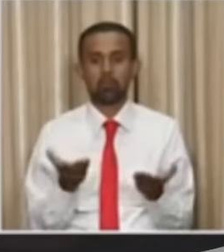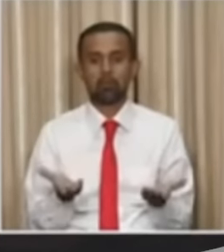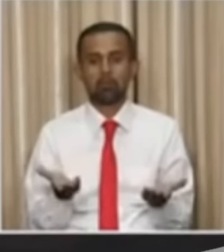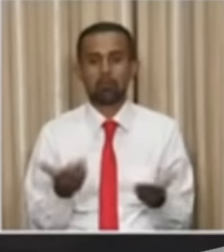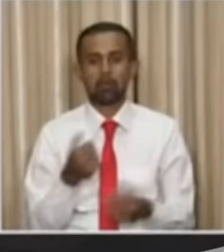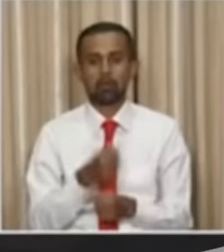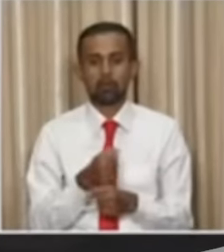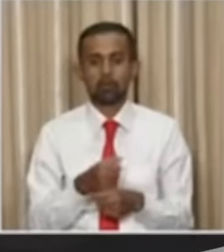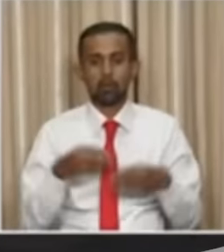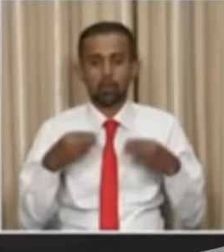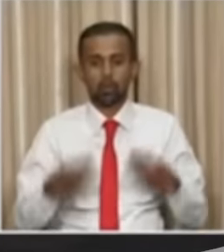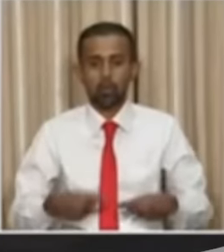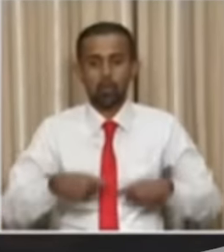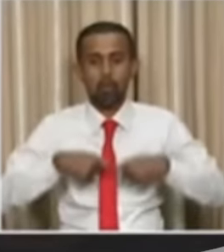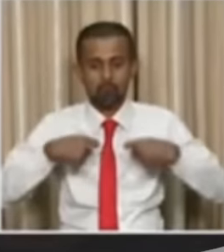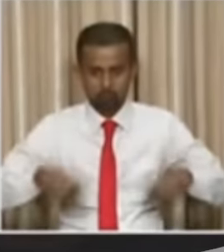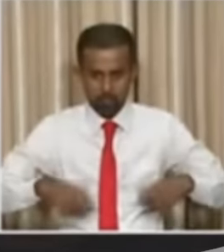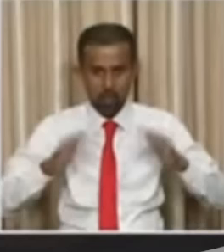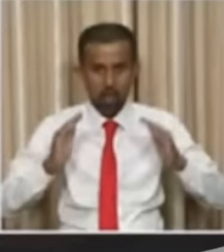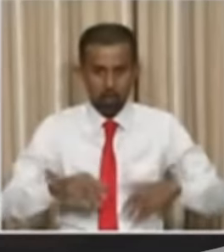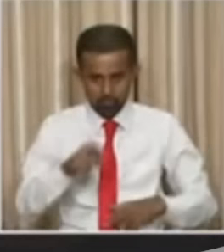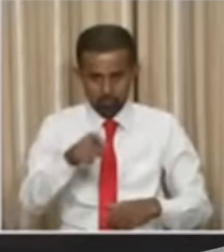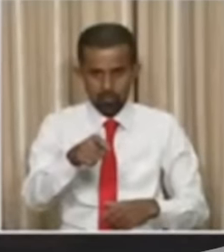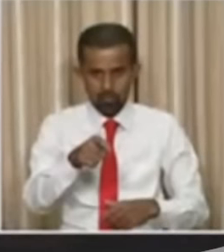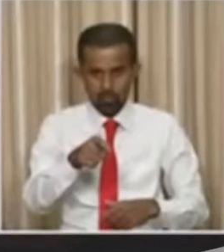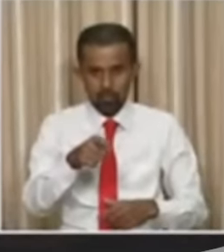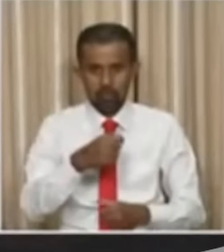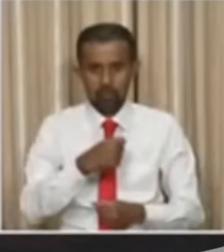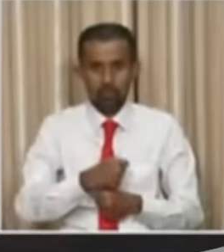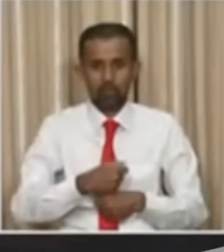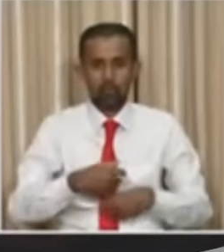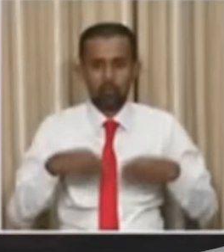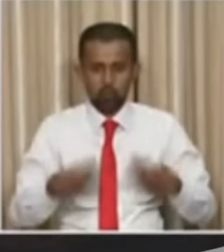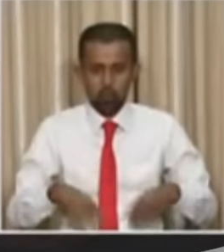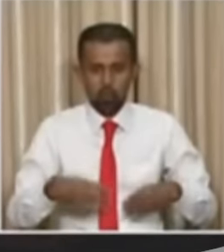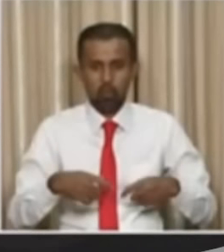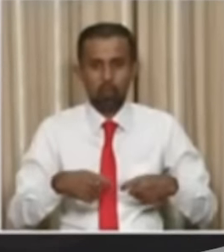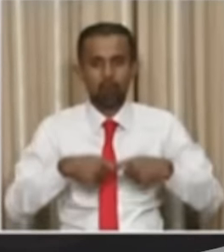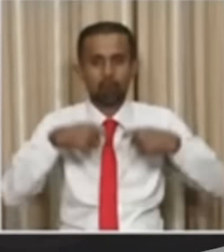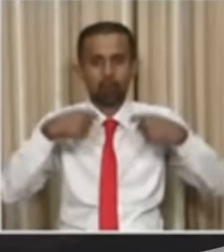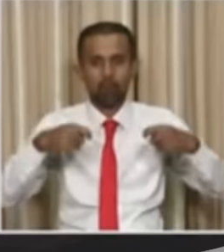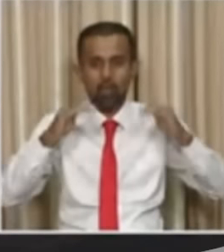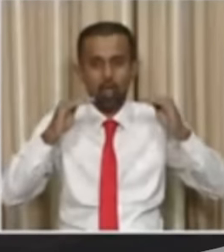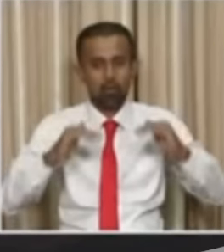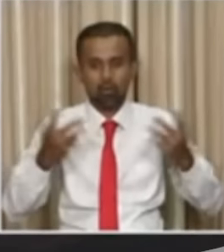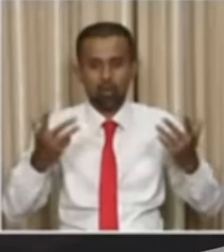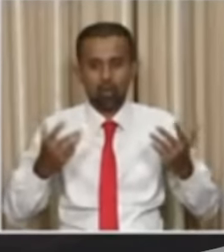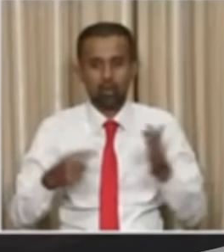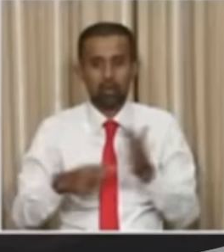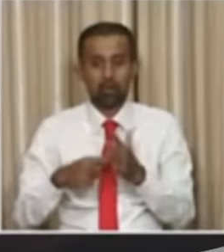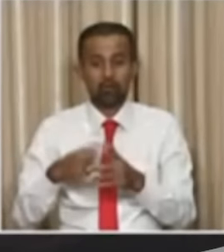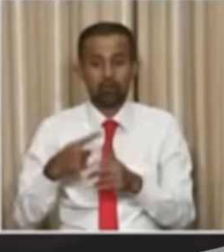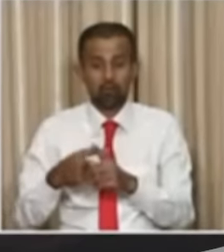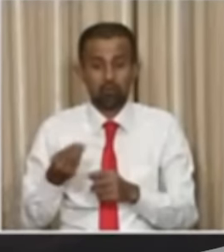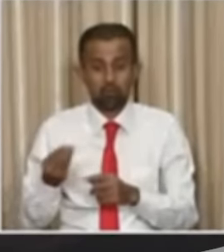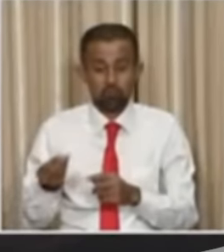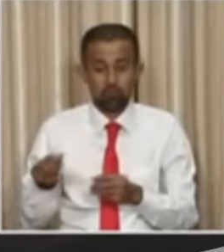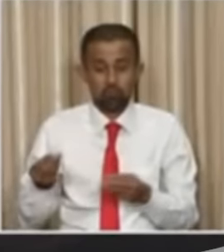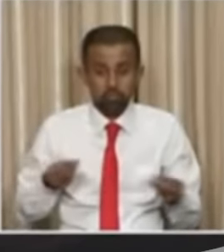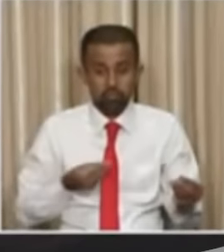ආණ්ඩුවේ නාස්තිකාර වේදම් අඩු කළද තියෙන්නේ? ආණ්ඩුවේ නාස්තිකාර වේදම් අඩු කළා නැහැ. ජනතාව බදු ගහනෝ ඒ බදු